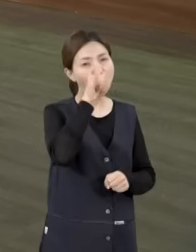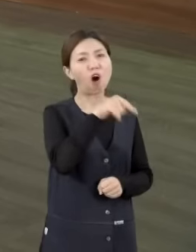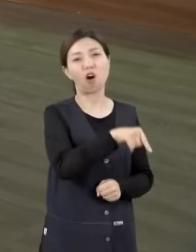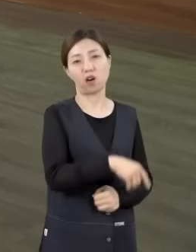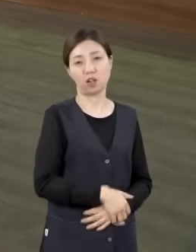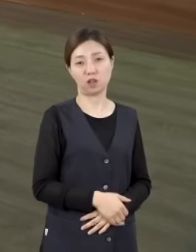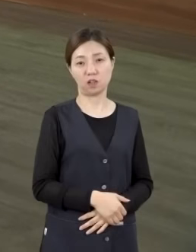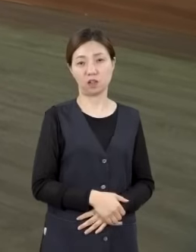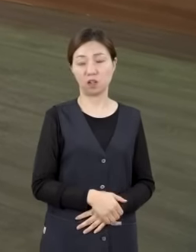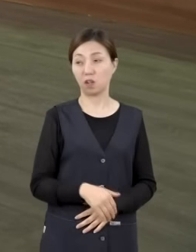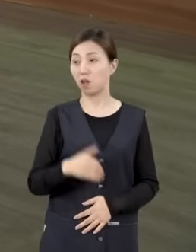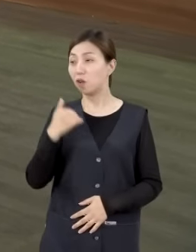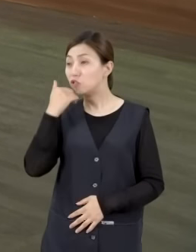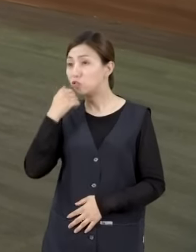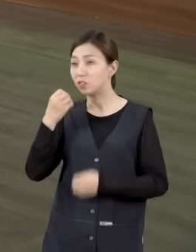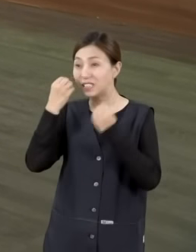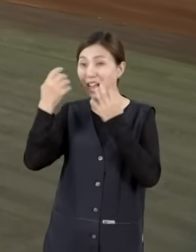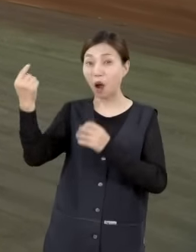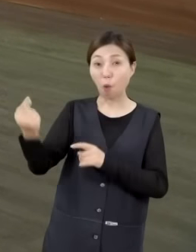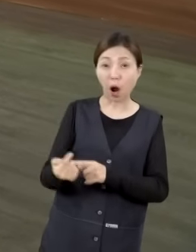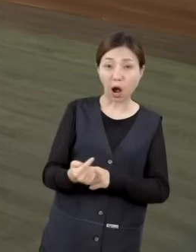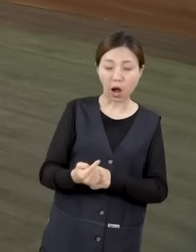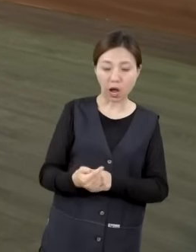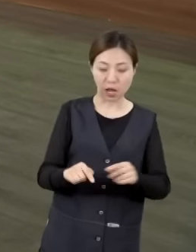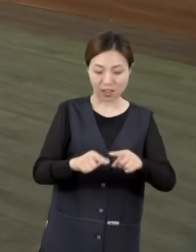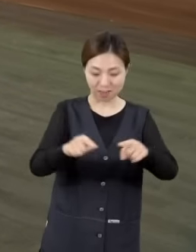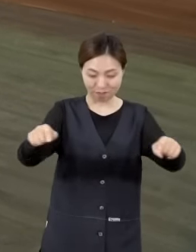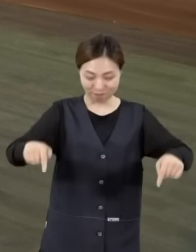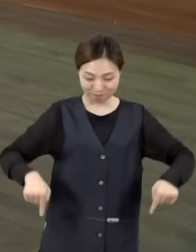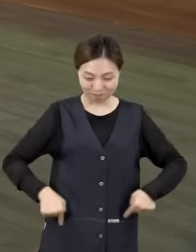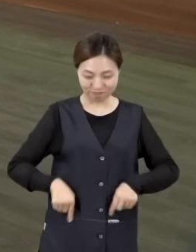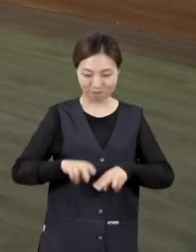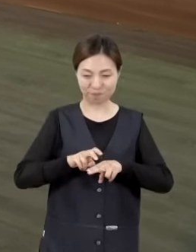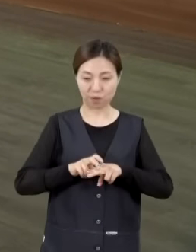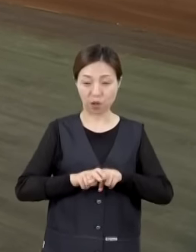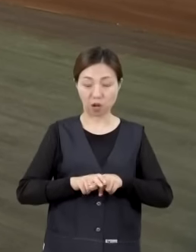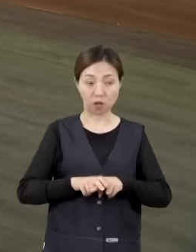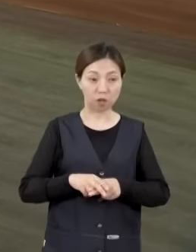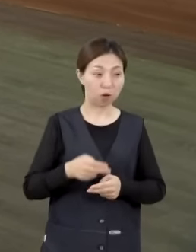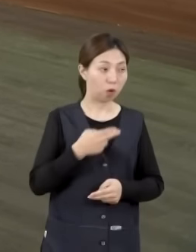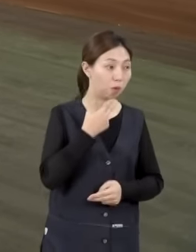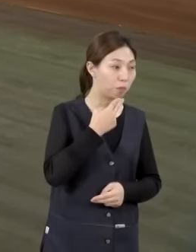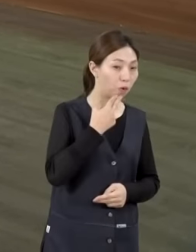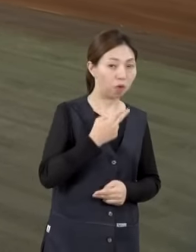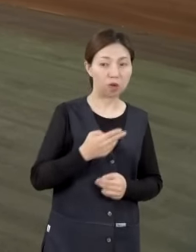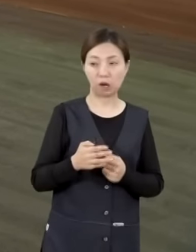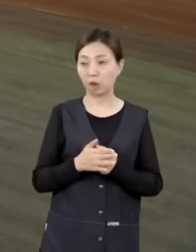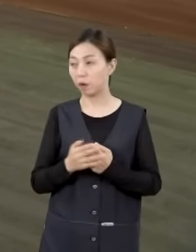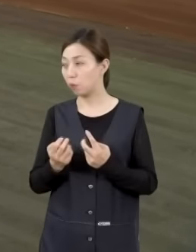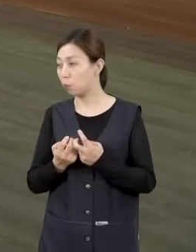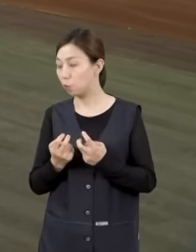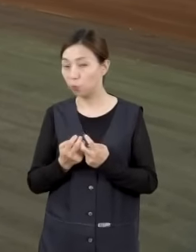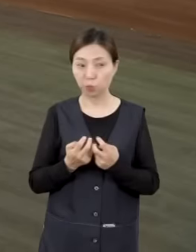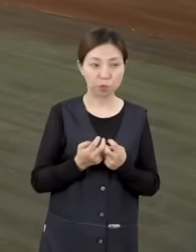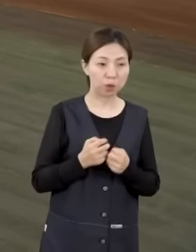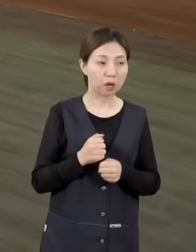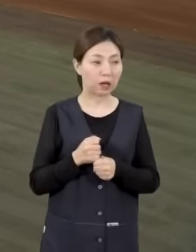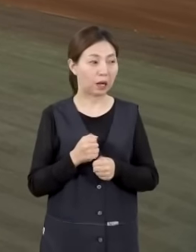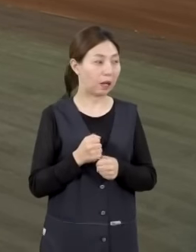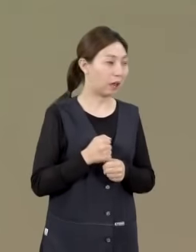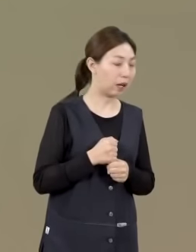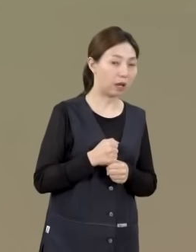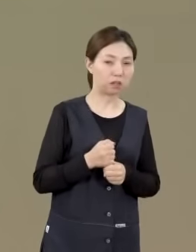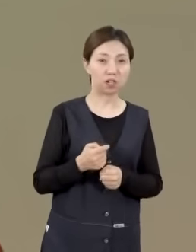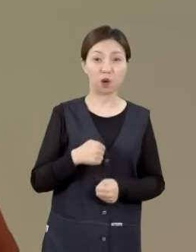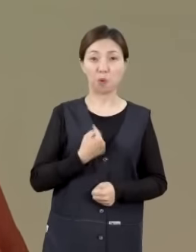경우 많잖아요 옆에서 자복이 없어 가지고 법당에 오신 불자님이